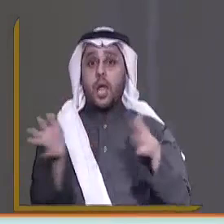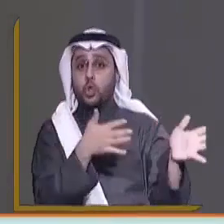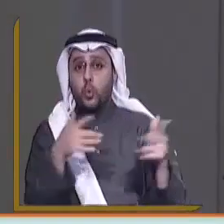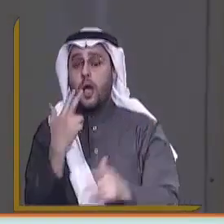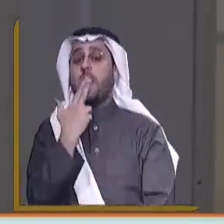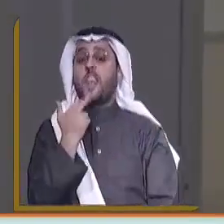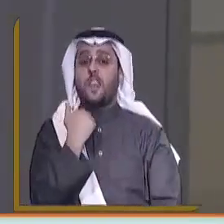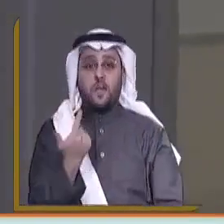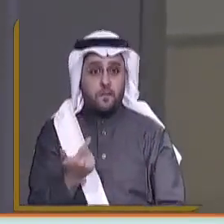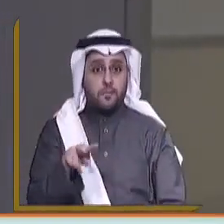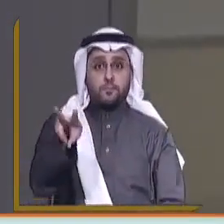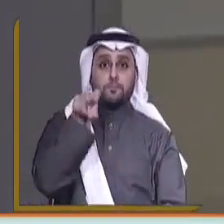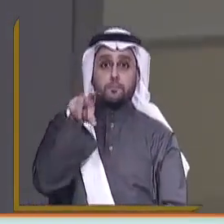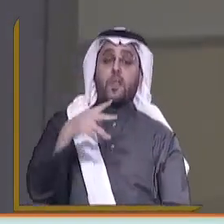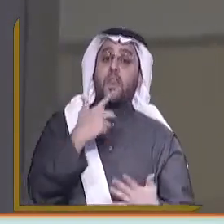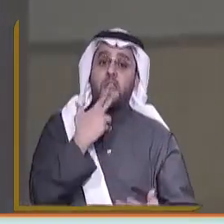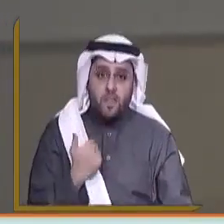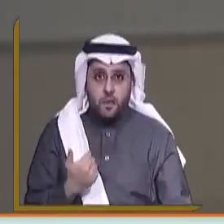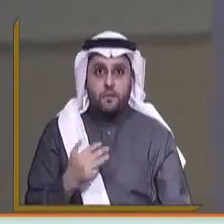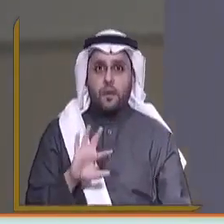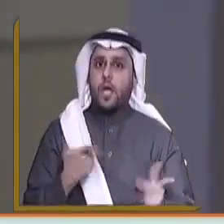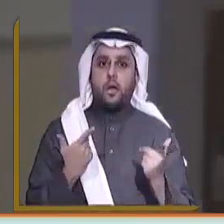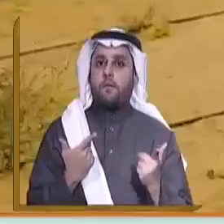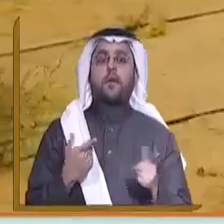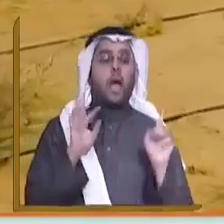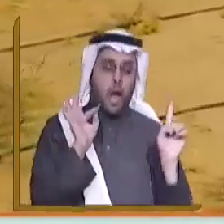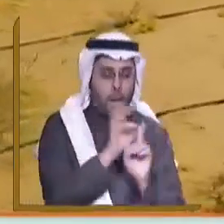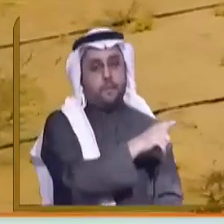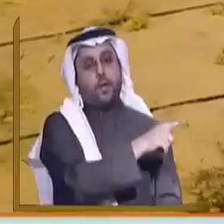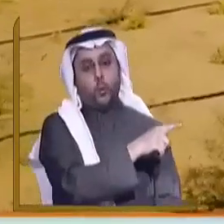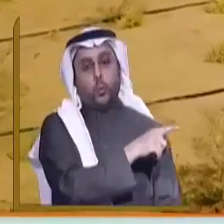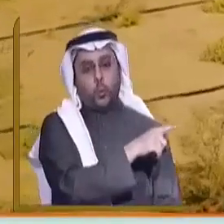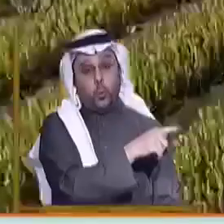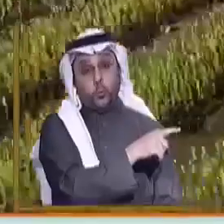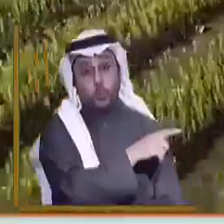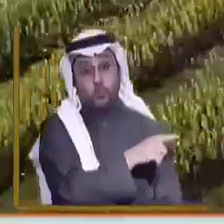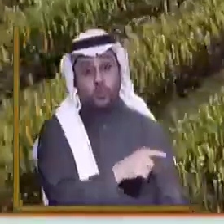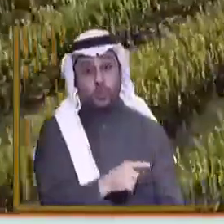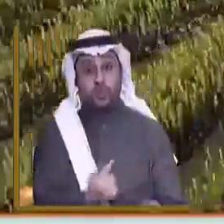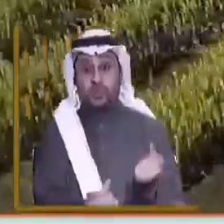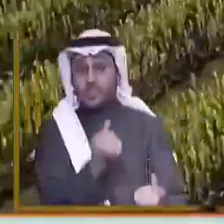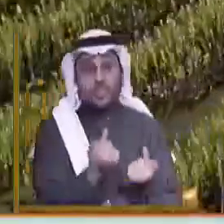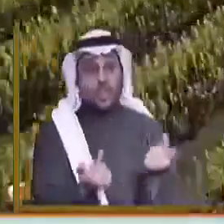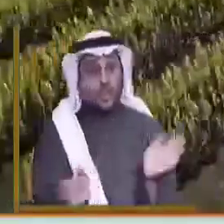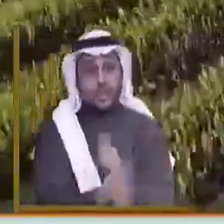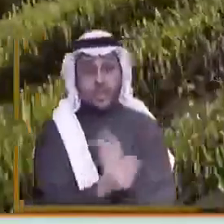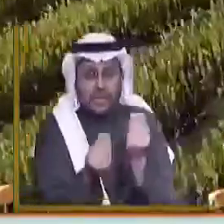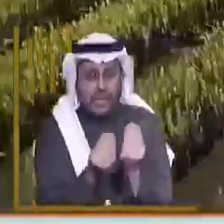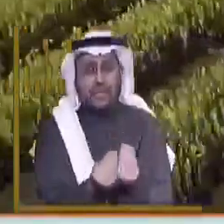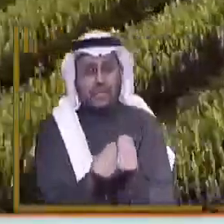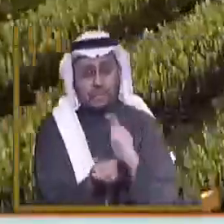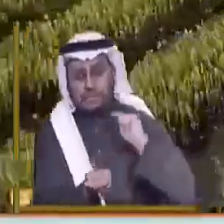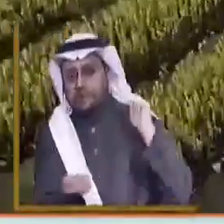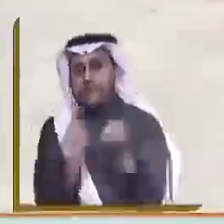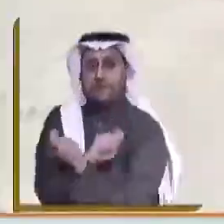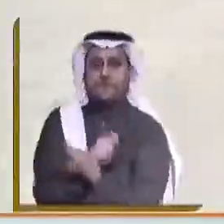بالتقنيات الصديقه للبيئه وتهدف كذلك الى تحسين الطريقه وسرعه وجوده نوعيه الخدمات الرقابيه